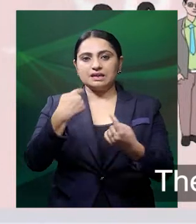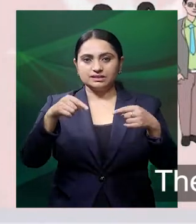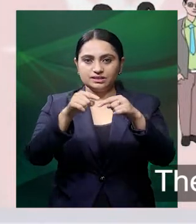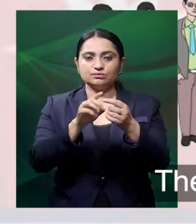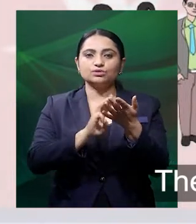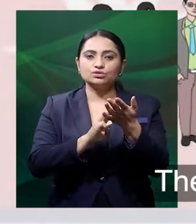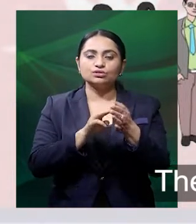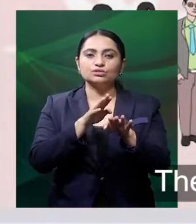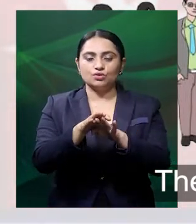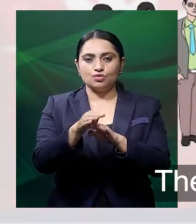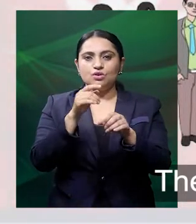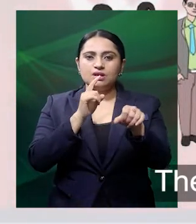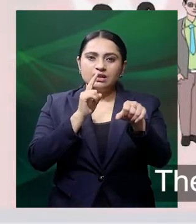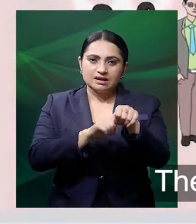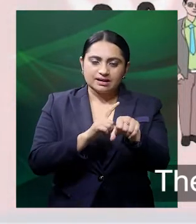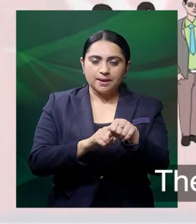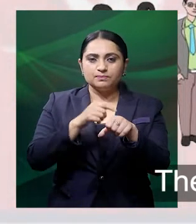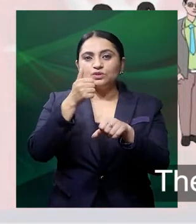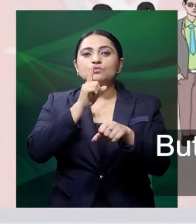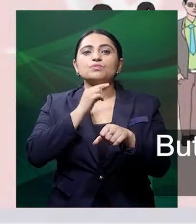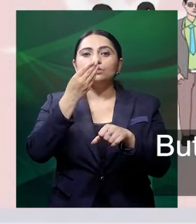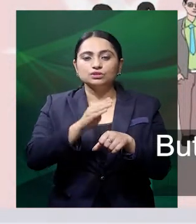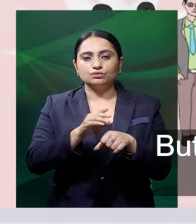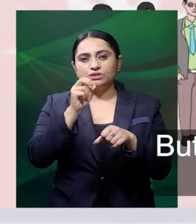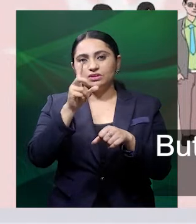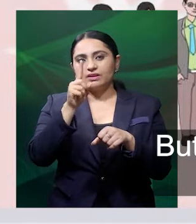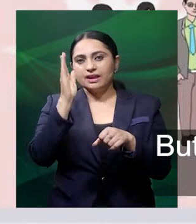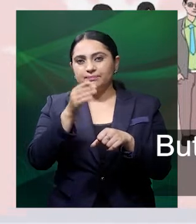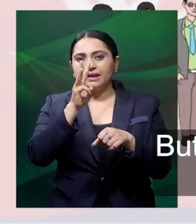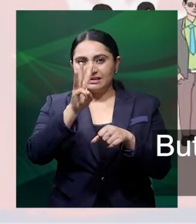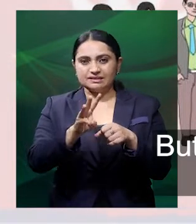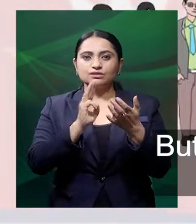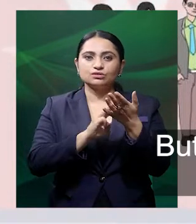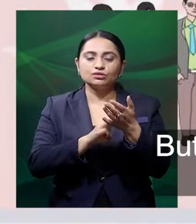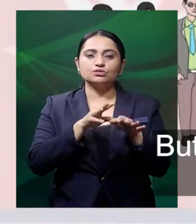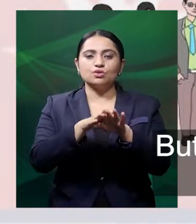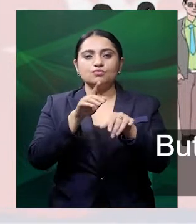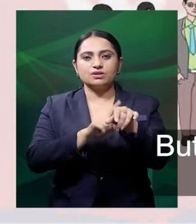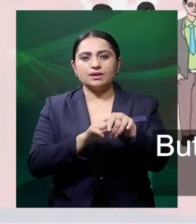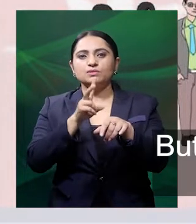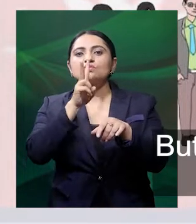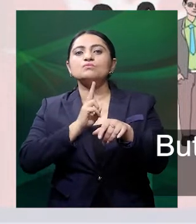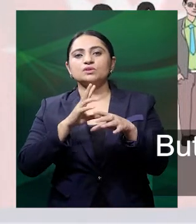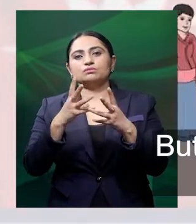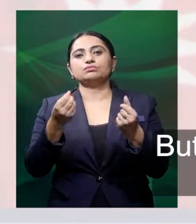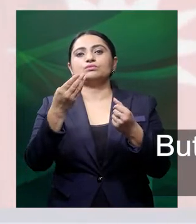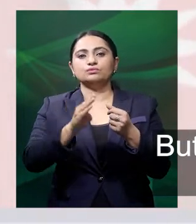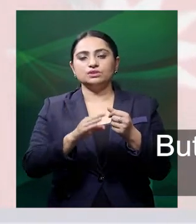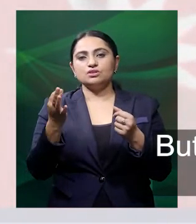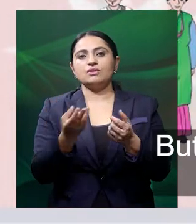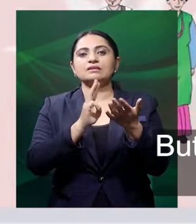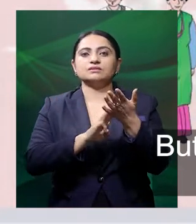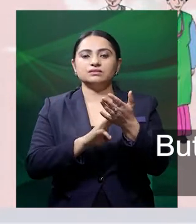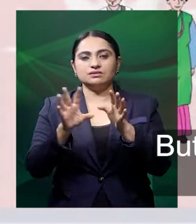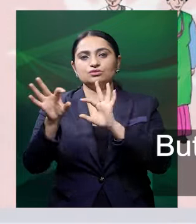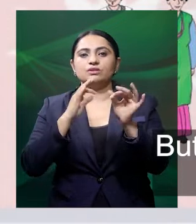राष्ट्रिय सभाका सदस्यहरूको कार्यकाल 6 वर्षको हुन्छ, तर 1/3 सदस्यहरूको पदावधि प्रत्येक 2 वर्षमा समाप्त हुन्छ र